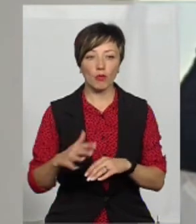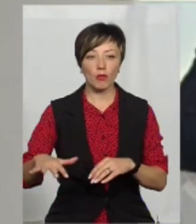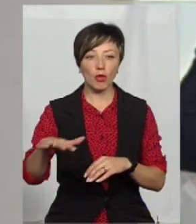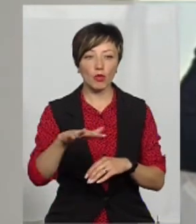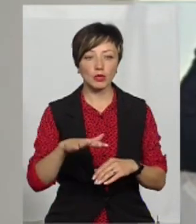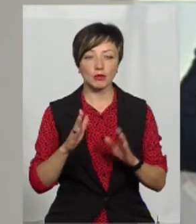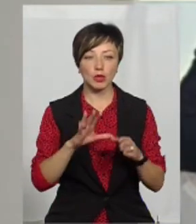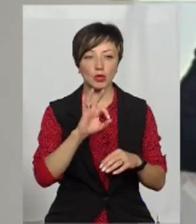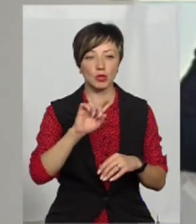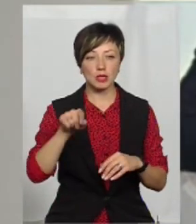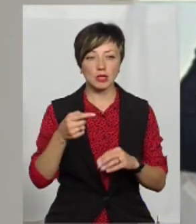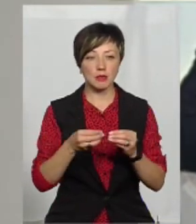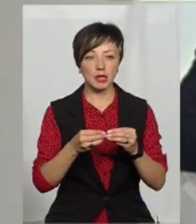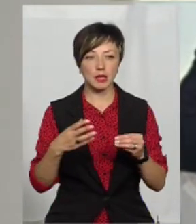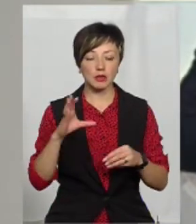буде